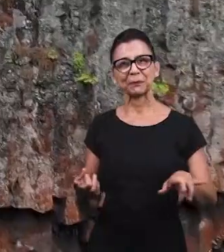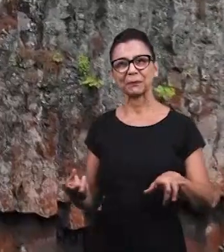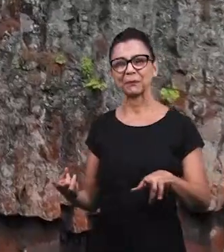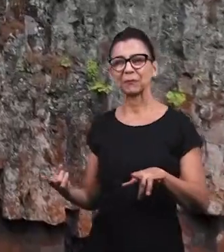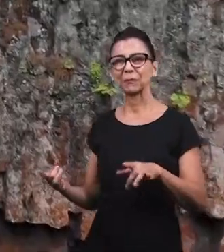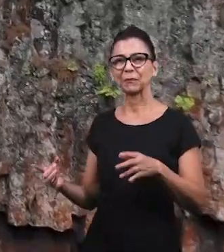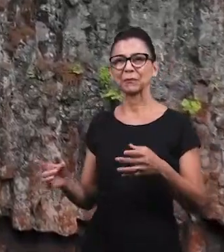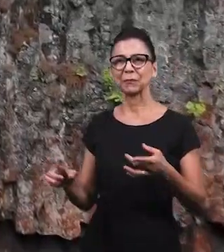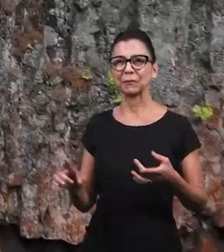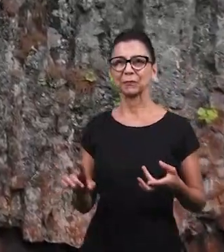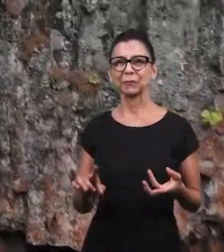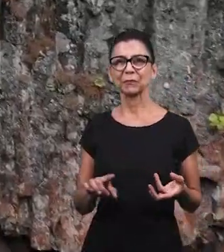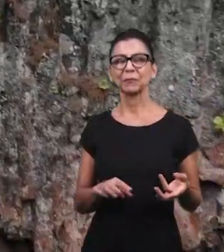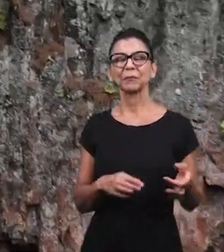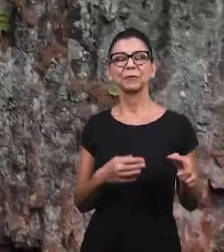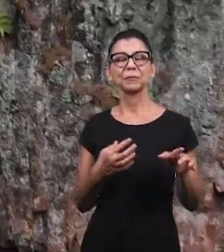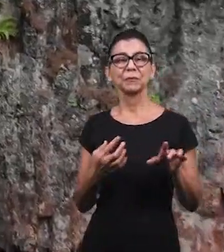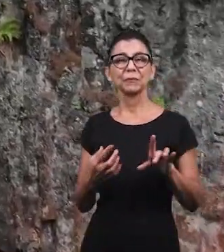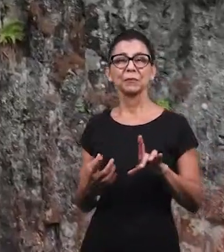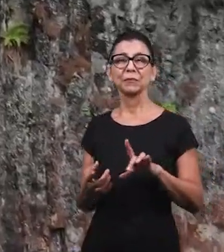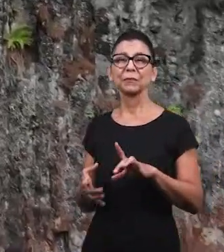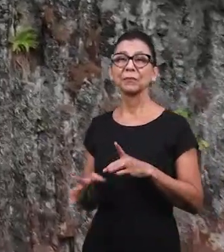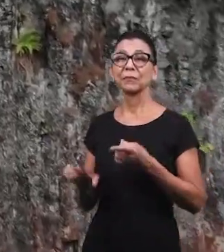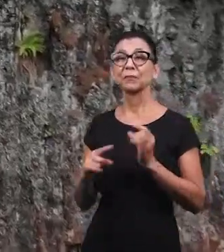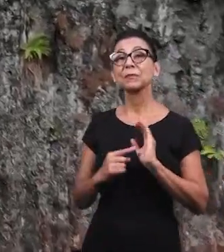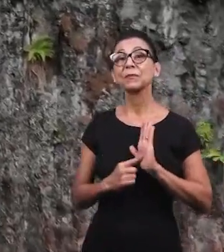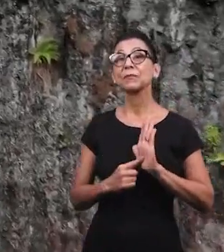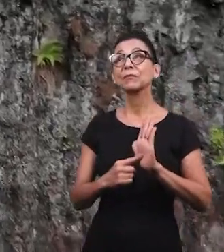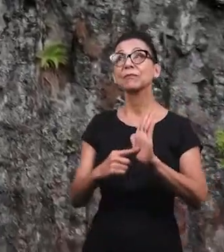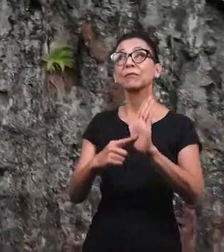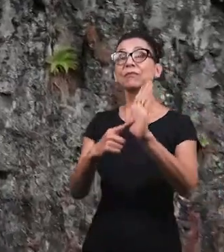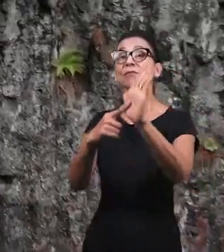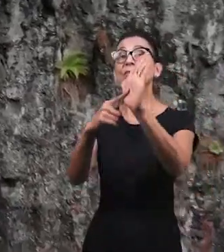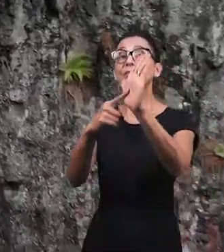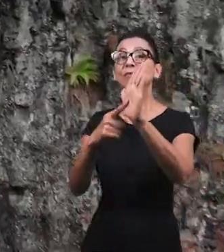твоем и повести тебя